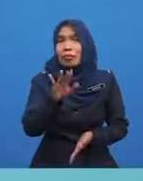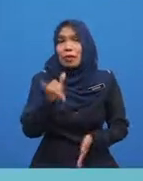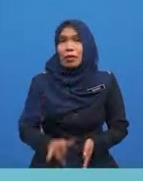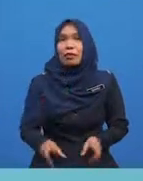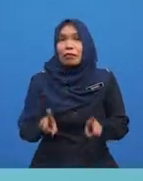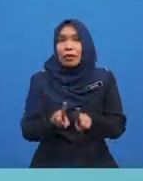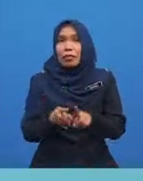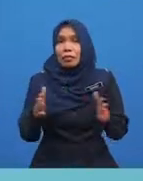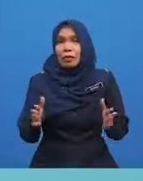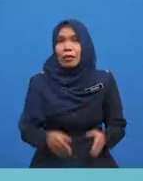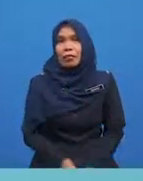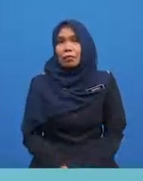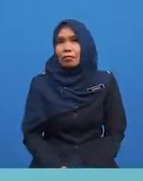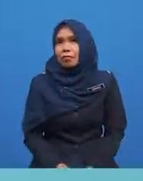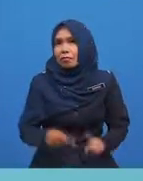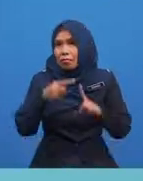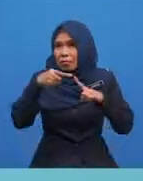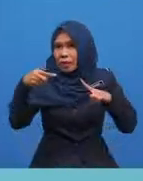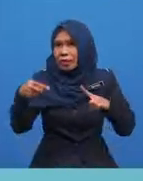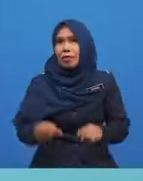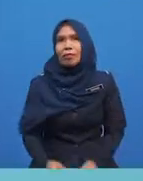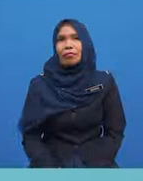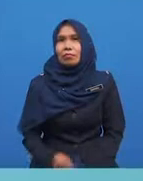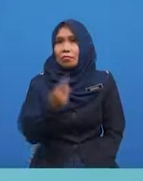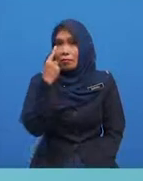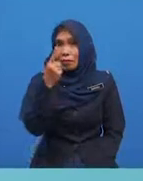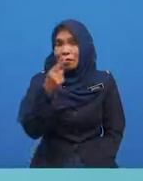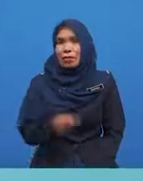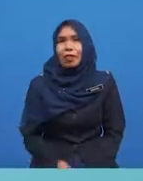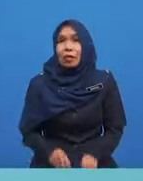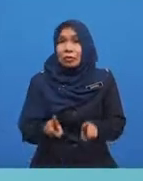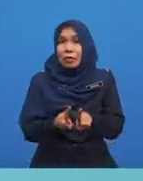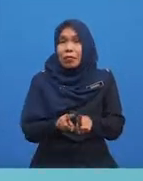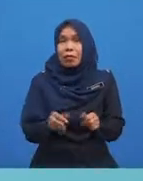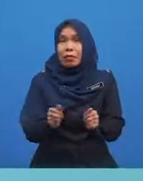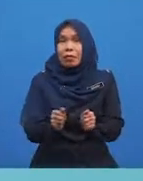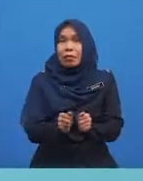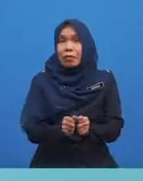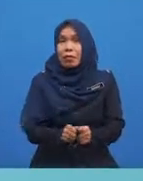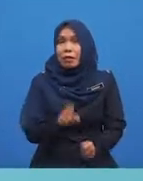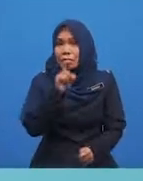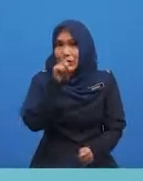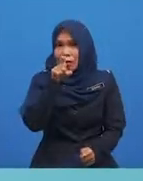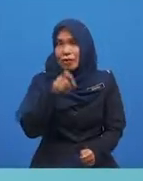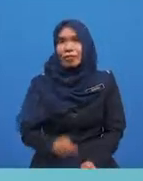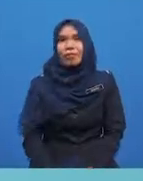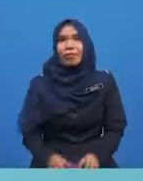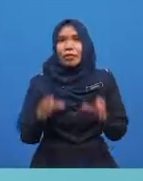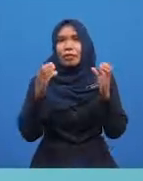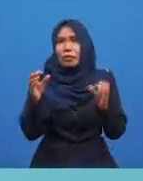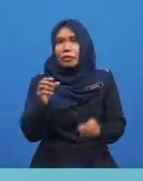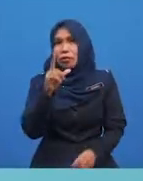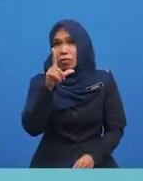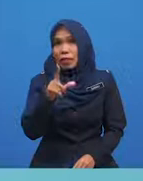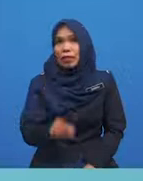Oh, tajamlah mata kamu. Macam helanglah. Cikgu hanya nampak kek C